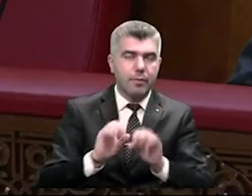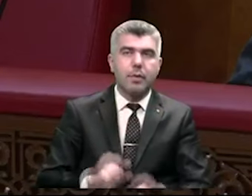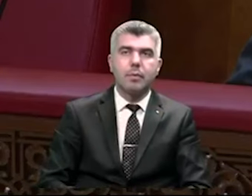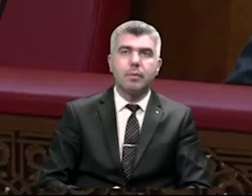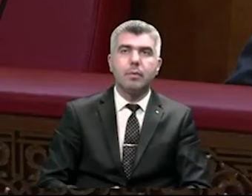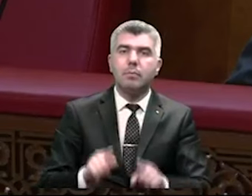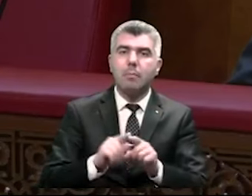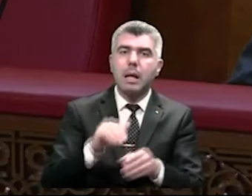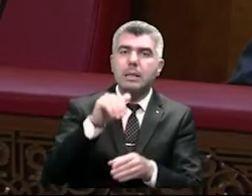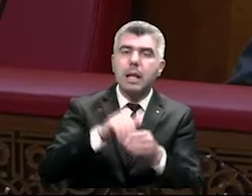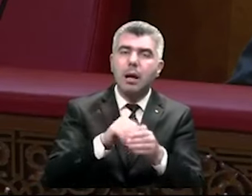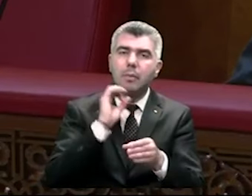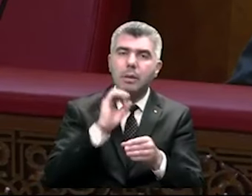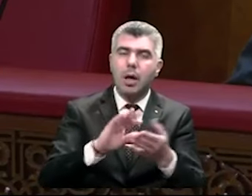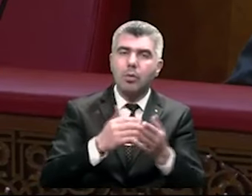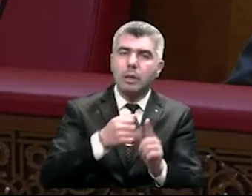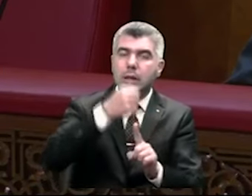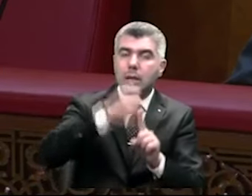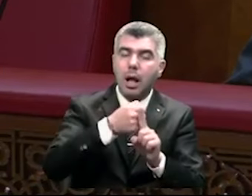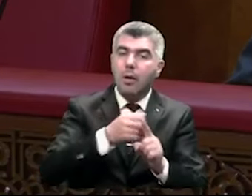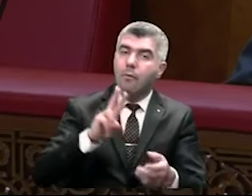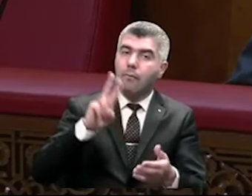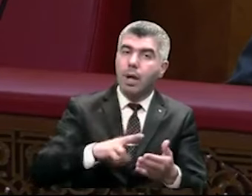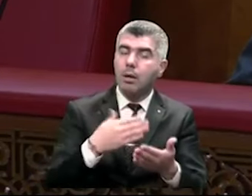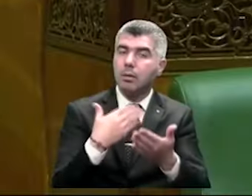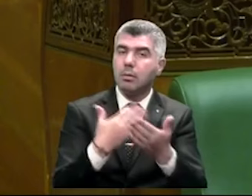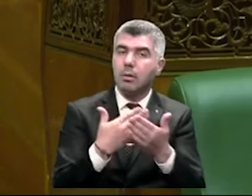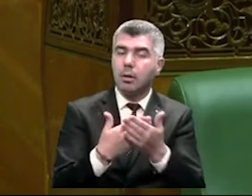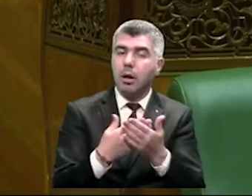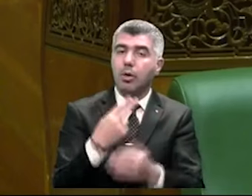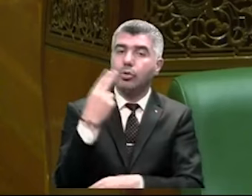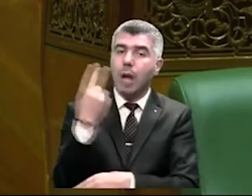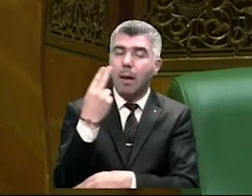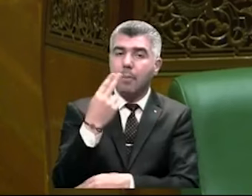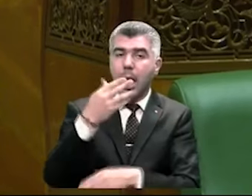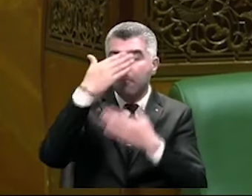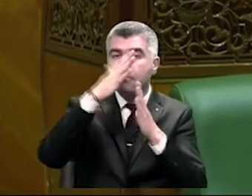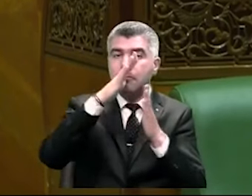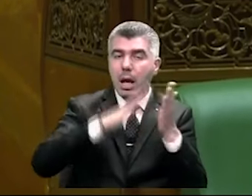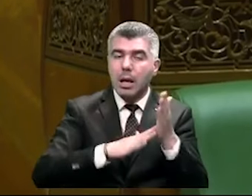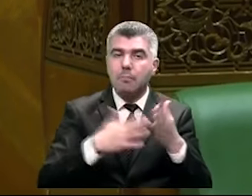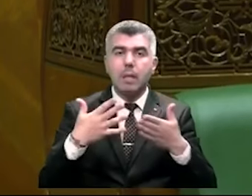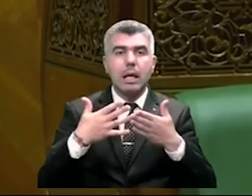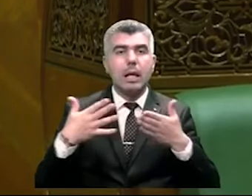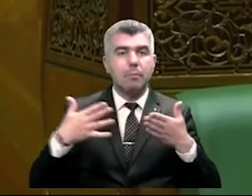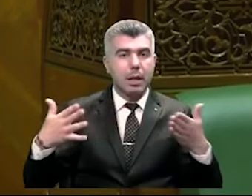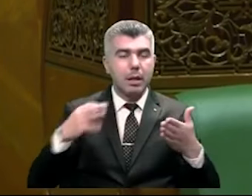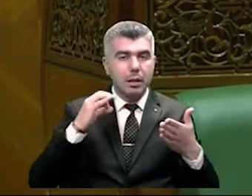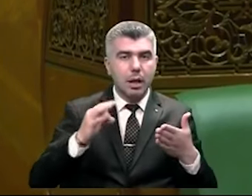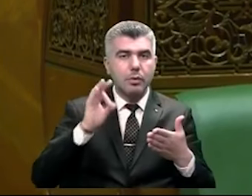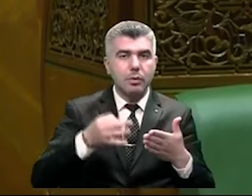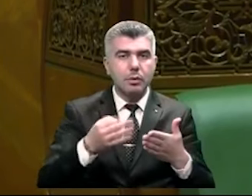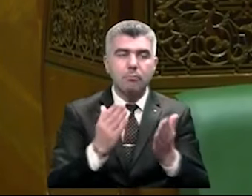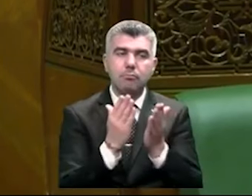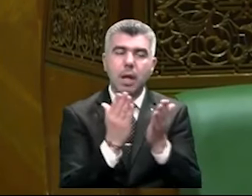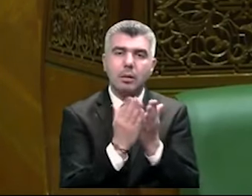ارضاء الاصوات الانتخابيه على حساب الاصلاح الحقيقي للجامعه المغربيه وجعلها اقطاب علميه كبيره صالحه للتدريس